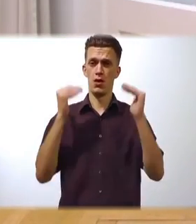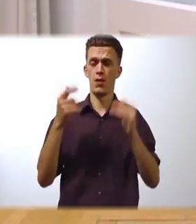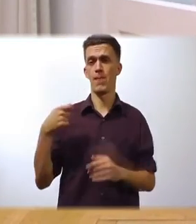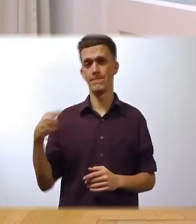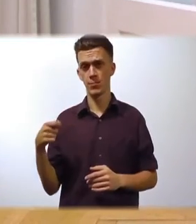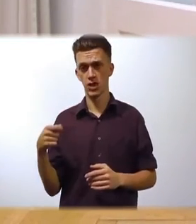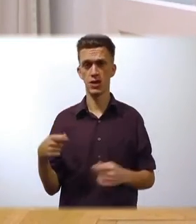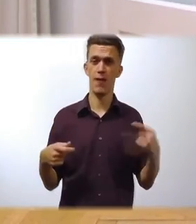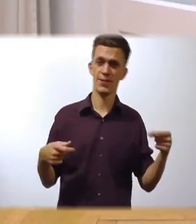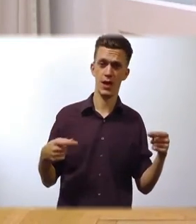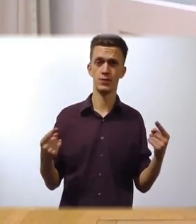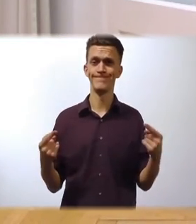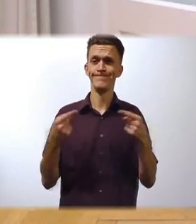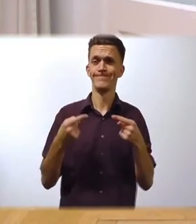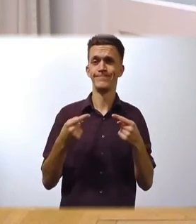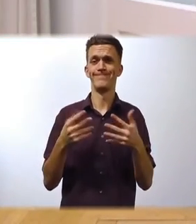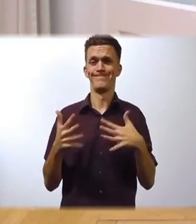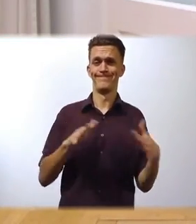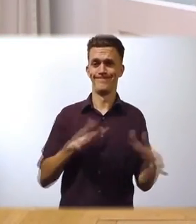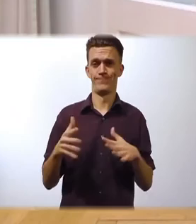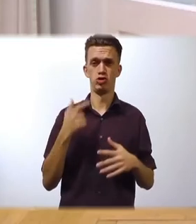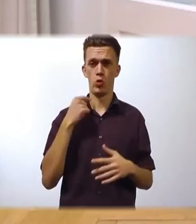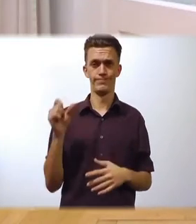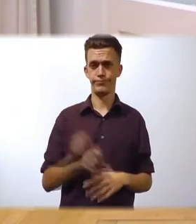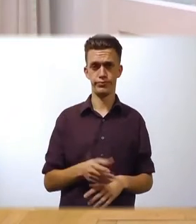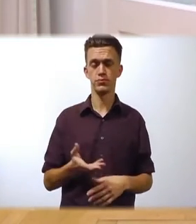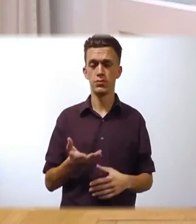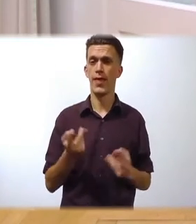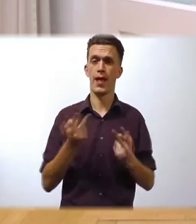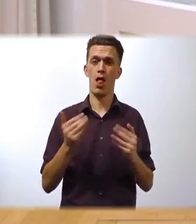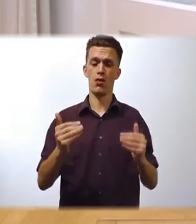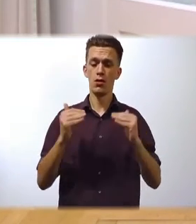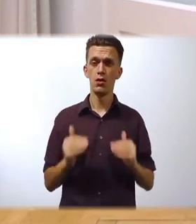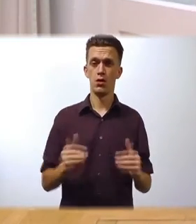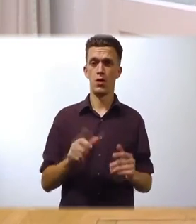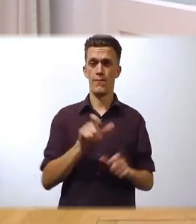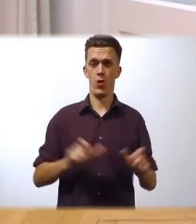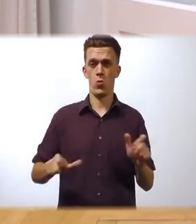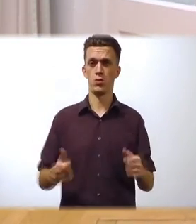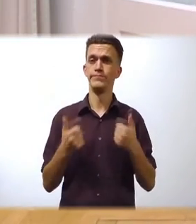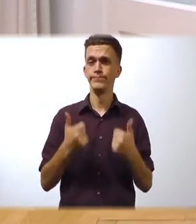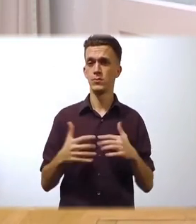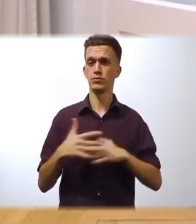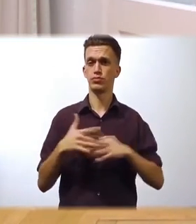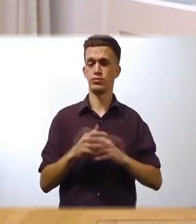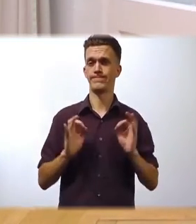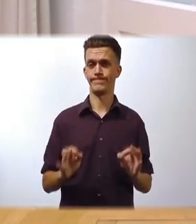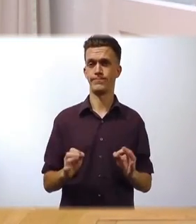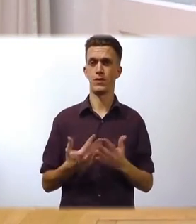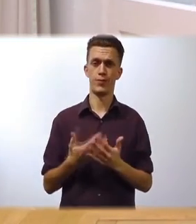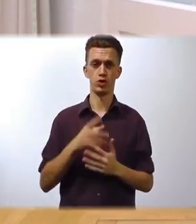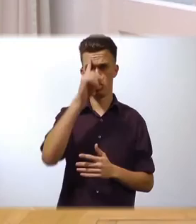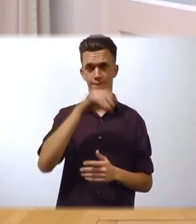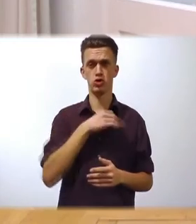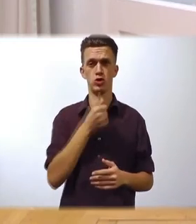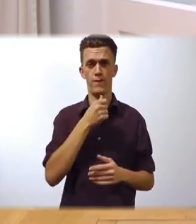in Phasen von Spannungen auf oberster Ebene, also gerade auch in den 60er Jahren, in den Jahren nach der Gründung des